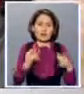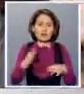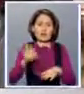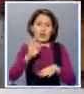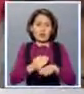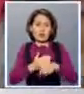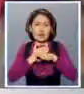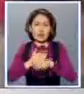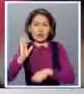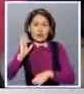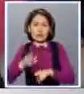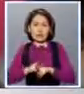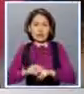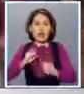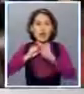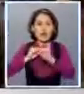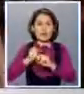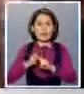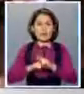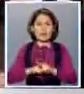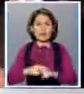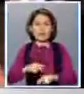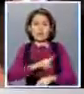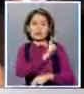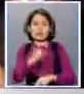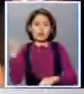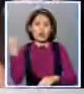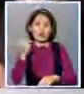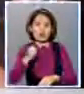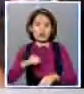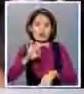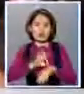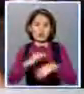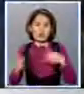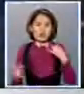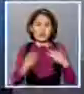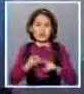белгілі. Дәрігерлер бұл кәсіпқой боксшының басына тиген соққылардың нәтижесі дейді.